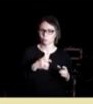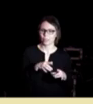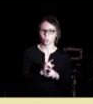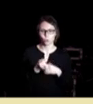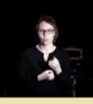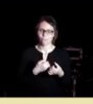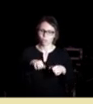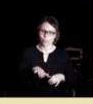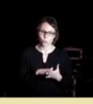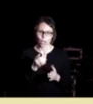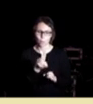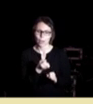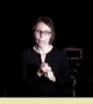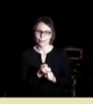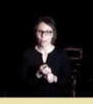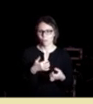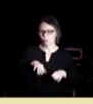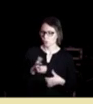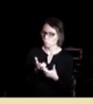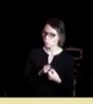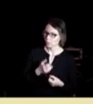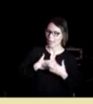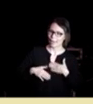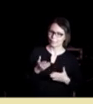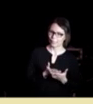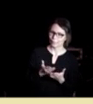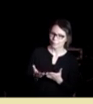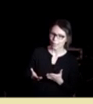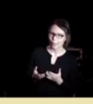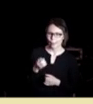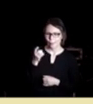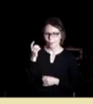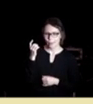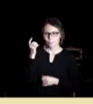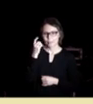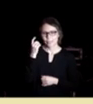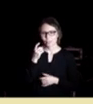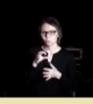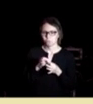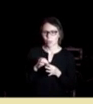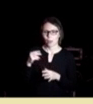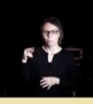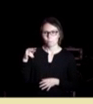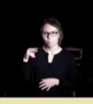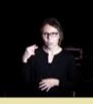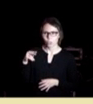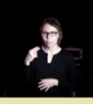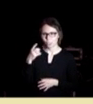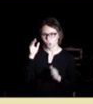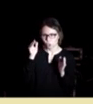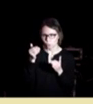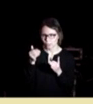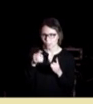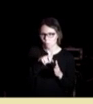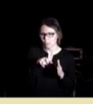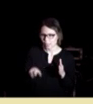at det er vanskelig å samarbeide, vanskelig å motta helsetjenester. Mistenksomheten for en paranoid psykotisk pasient kan være